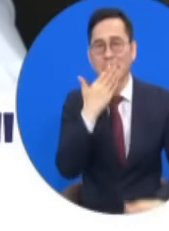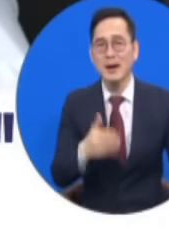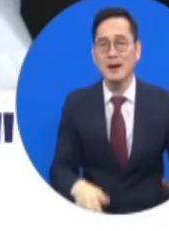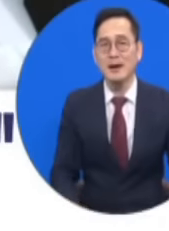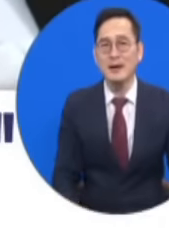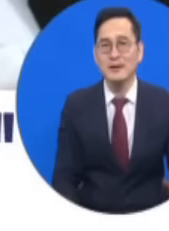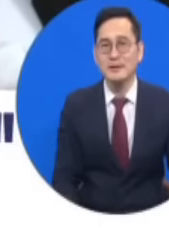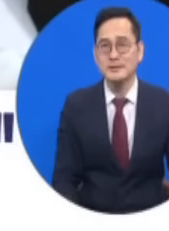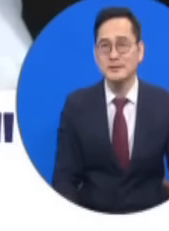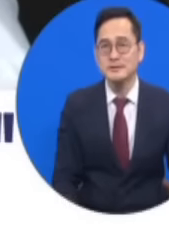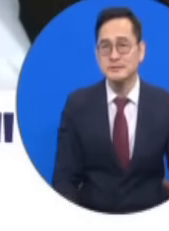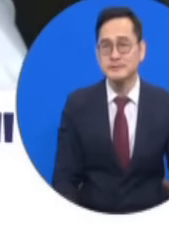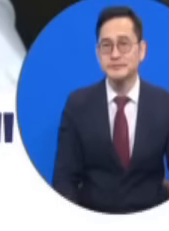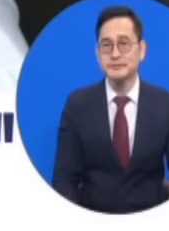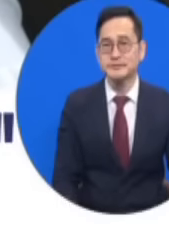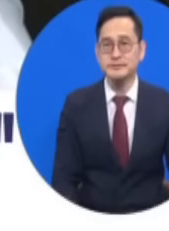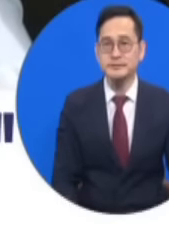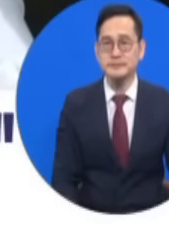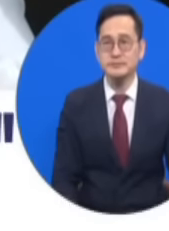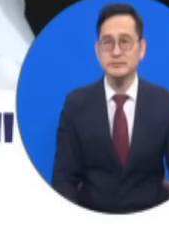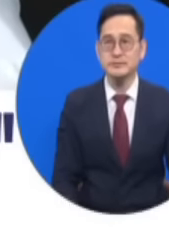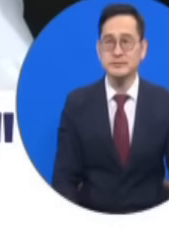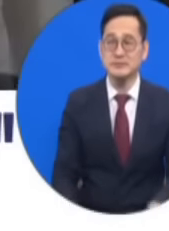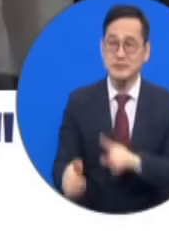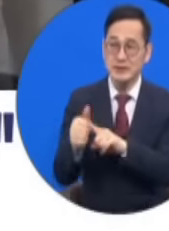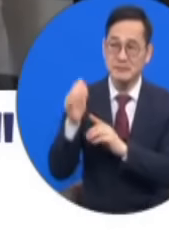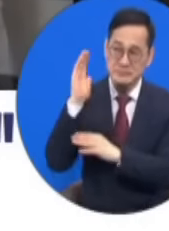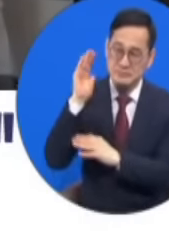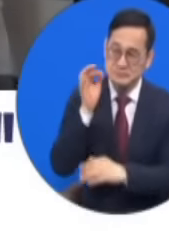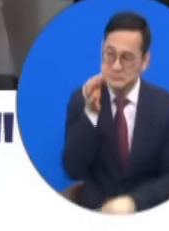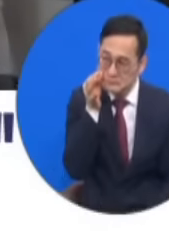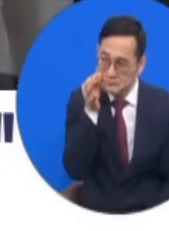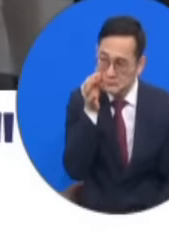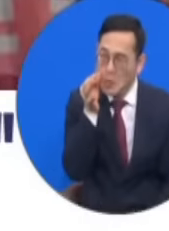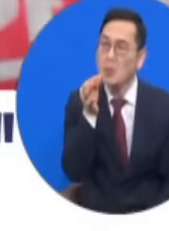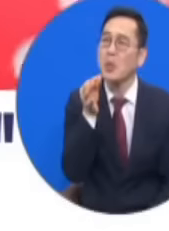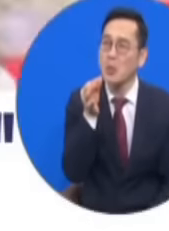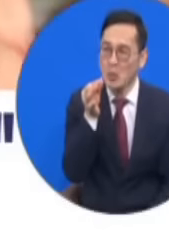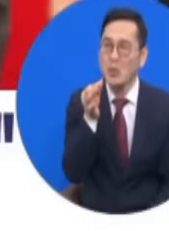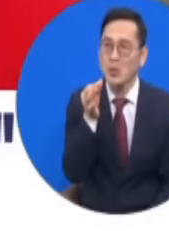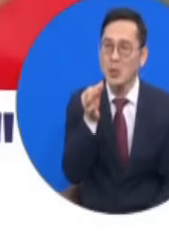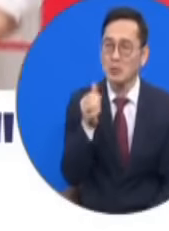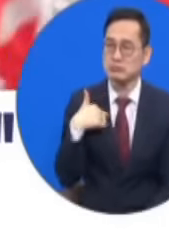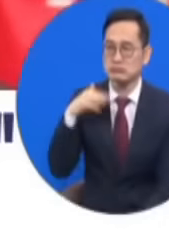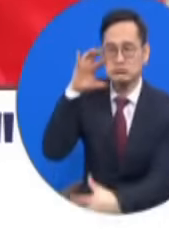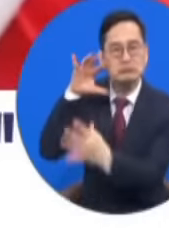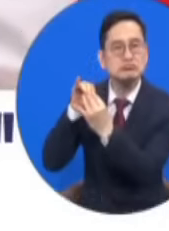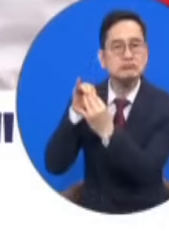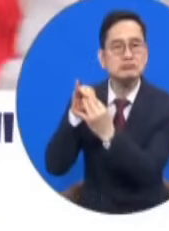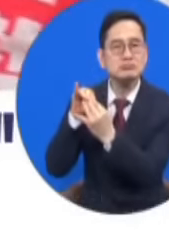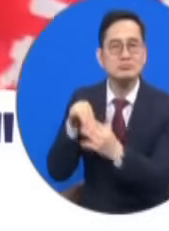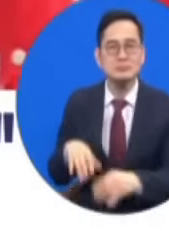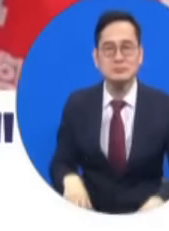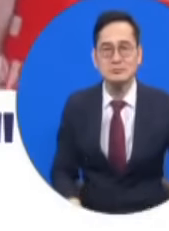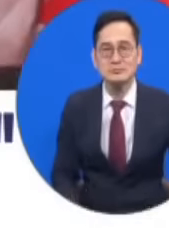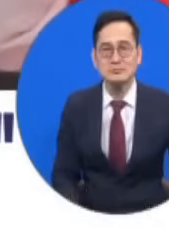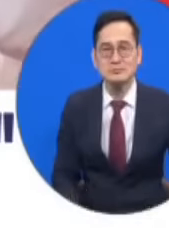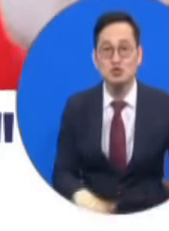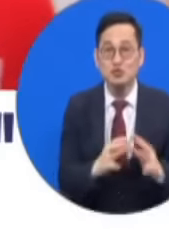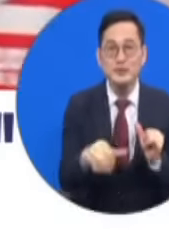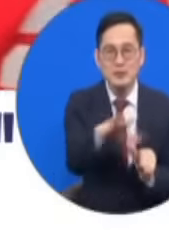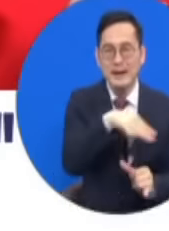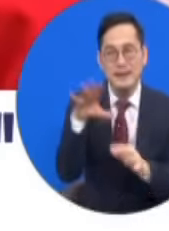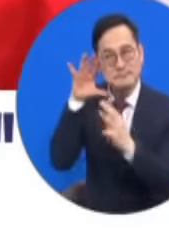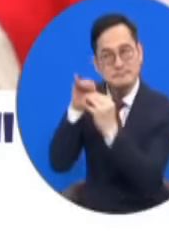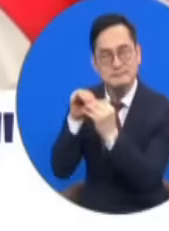세상. 한동훈 위원장이 저렇게 얘기하는 부분에 있어서 저는 굉장히 그 지지하고 기대하는 사람들에게 믿음을 줄 수 있는